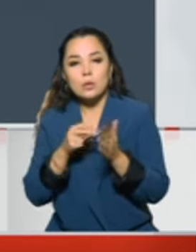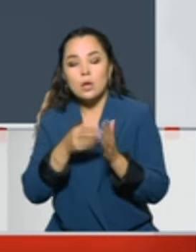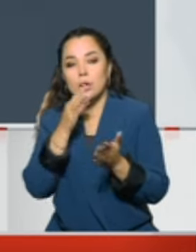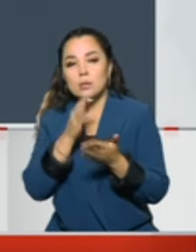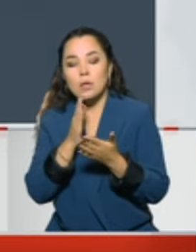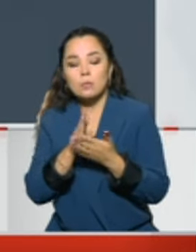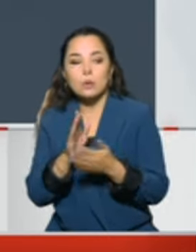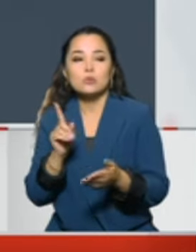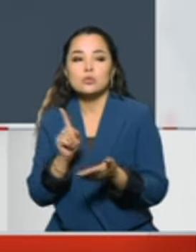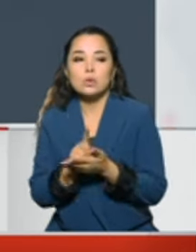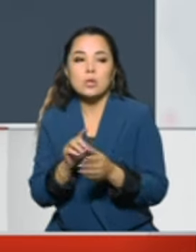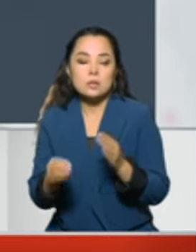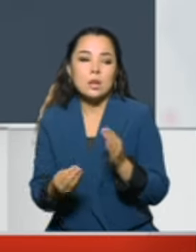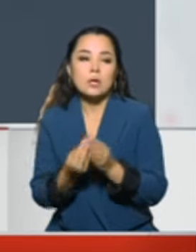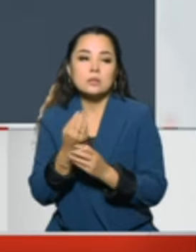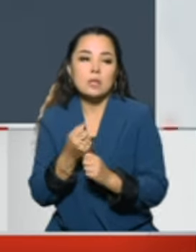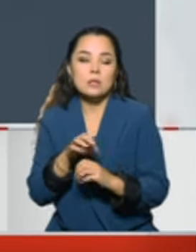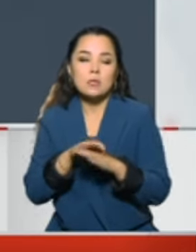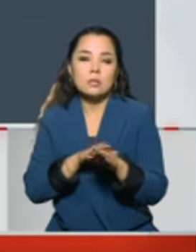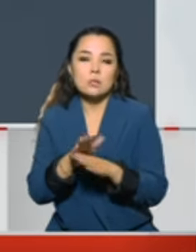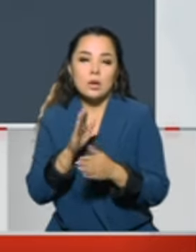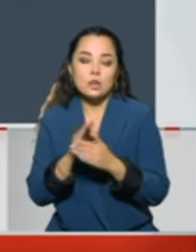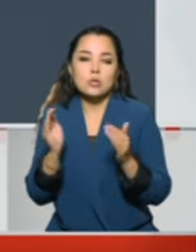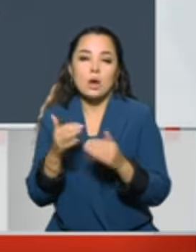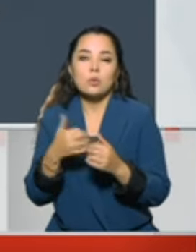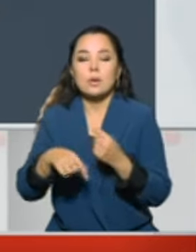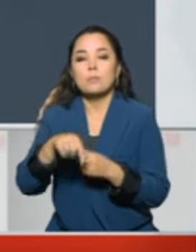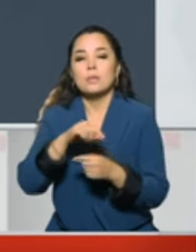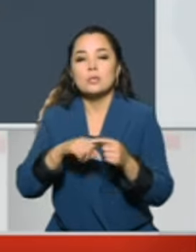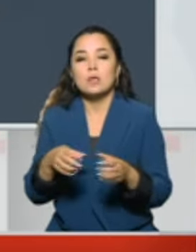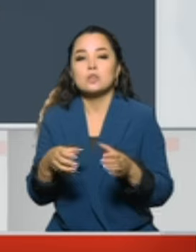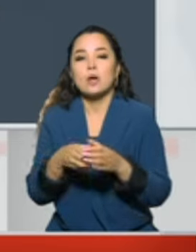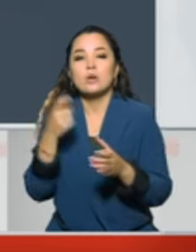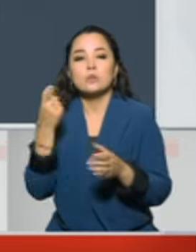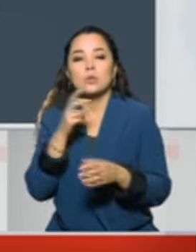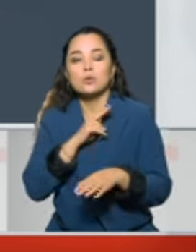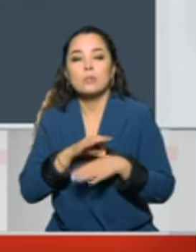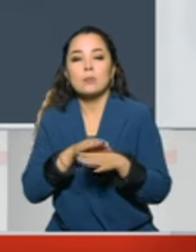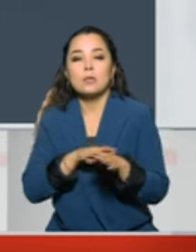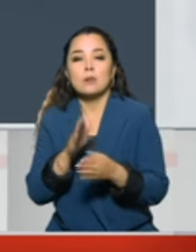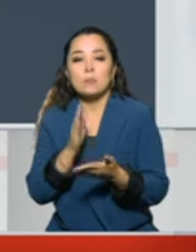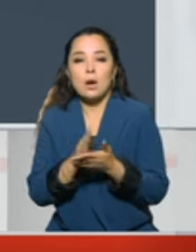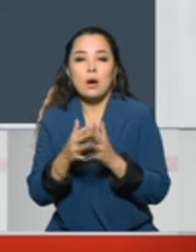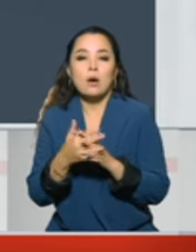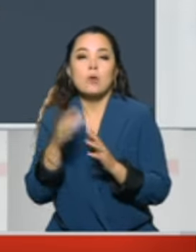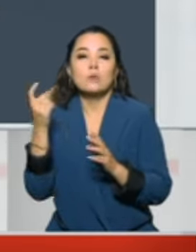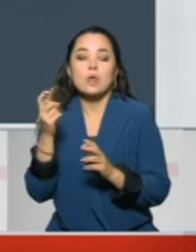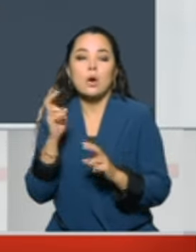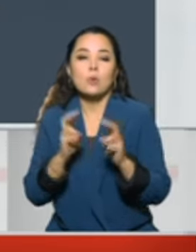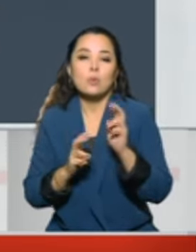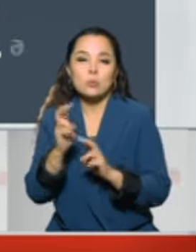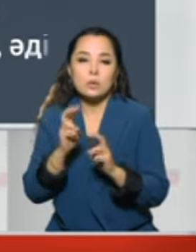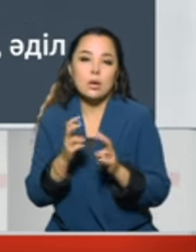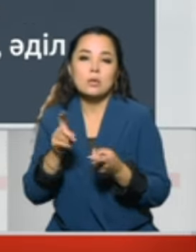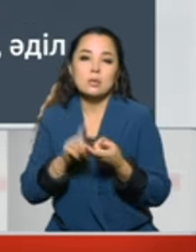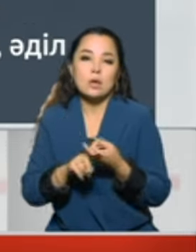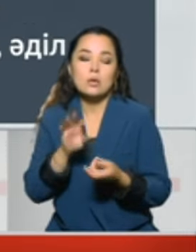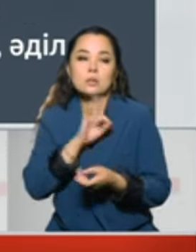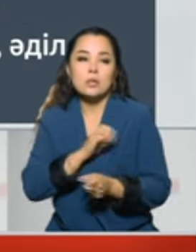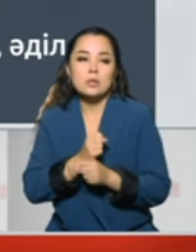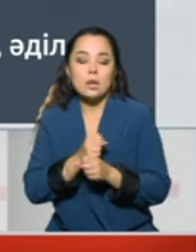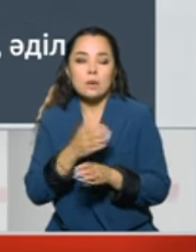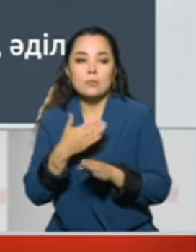қайта жіктеу, шағын және орта бизнесті қолдауға арналған шаралар топтамасын оңтайландыру, ауыл шаруашылығы өнеркәсіп үшін қолжетімді